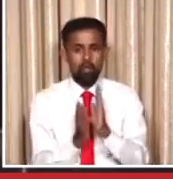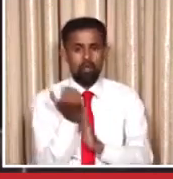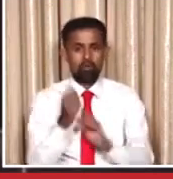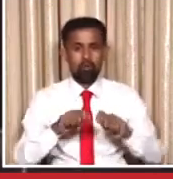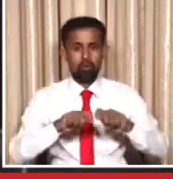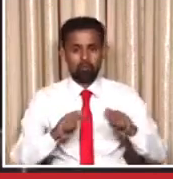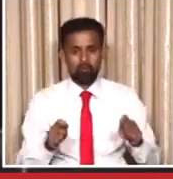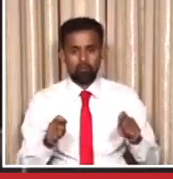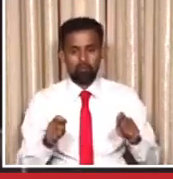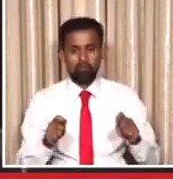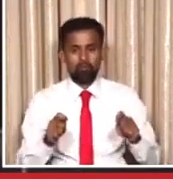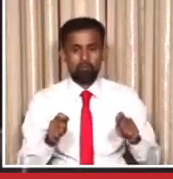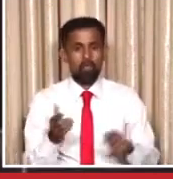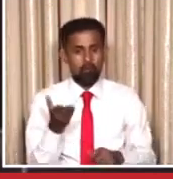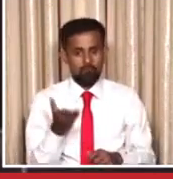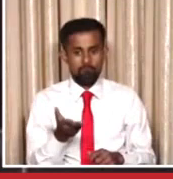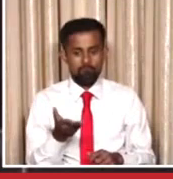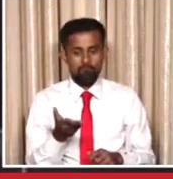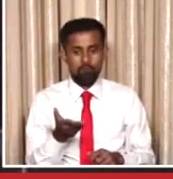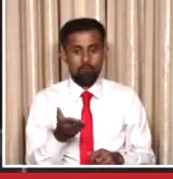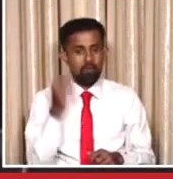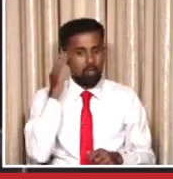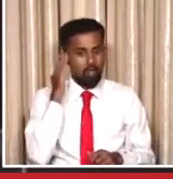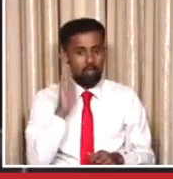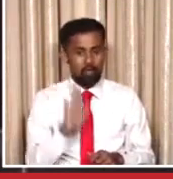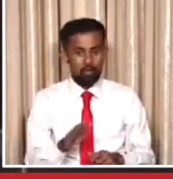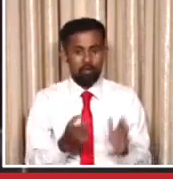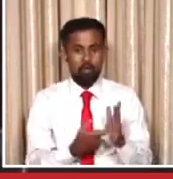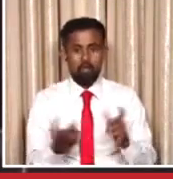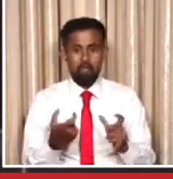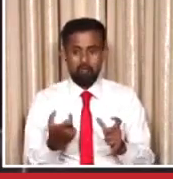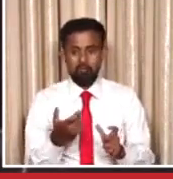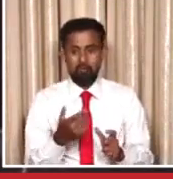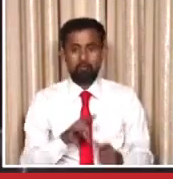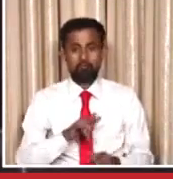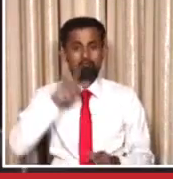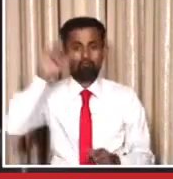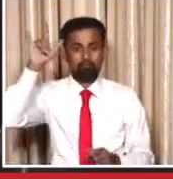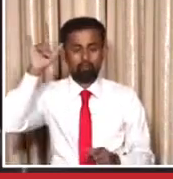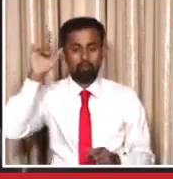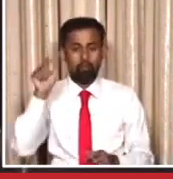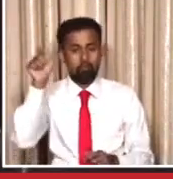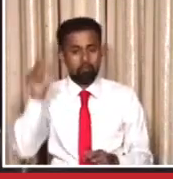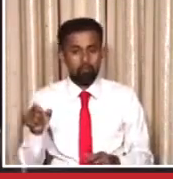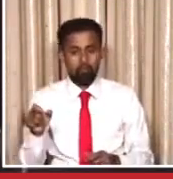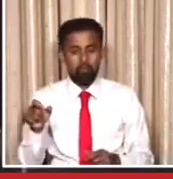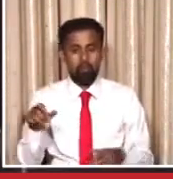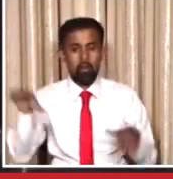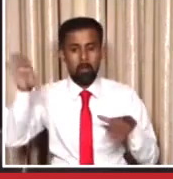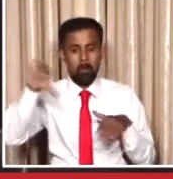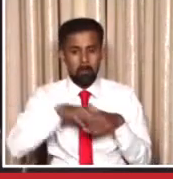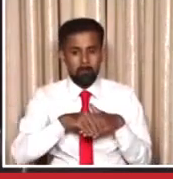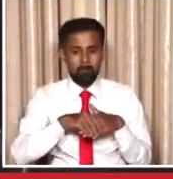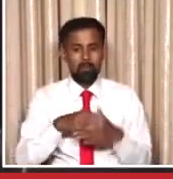சேர்ந்தவர் அவர் சொந்தக்காரர் வெளிநாட்டில் இருந்து வெளிநாட்டு சிட்டிசனாக வந்தால் அவரை மனமுடிக்க முடியாத அதை பதிவு செய்ய முடியாத ஒரு துர்ப்பாக்கிய நிலை இலங்கையில் இருக்கின்ற